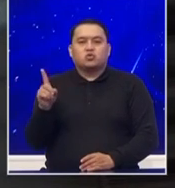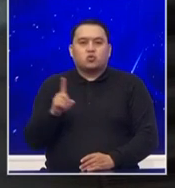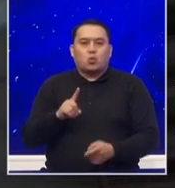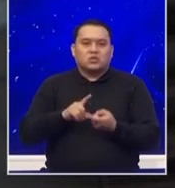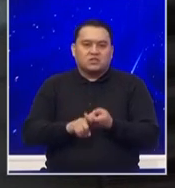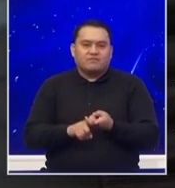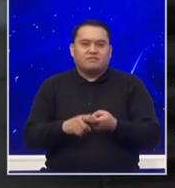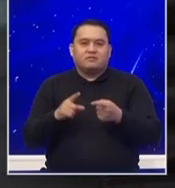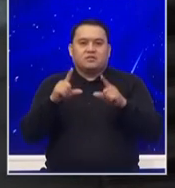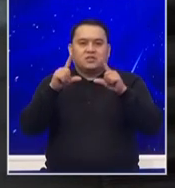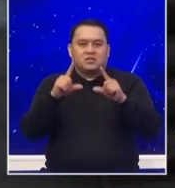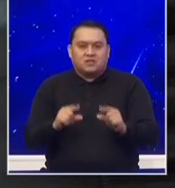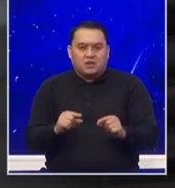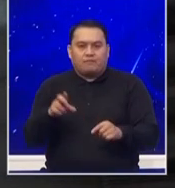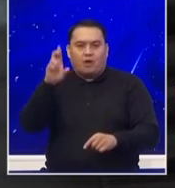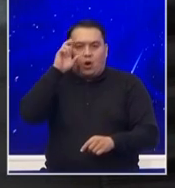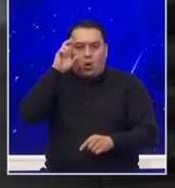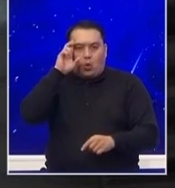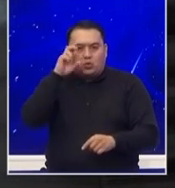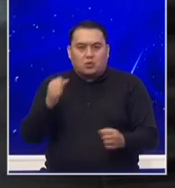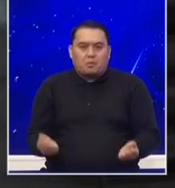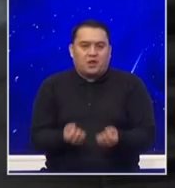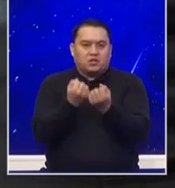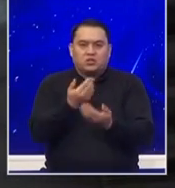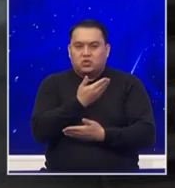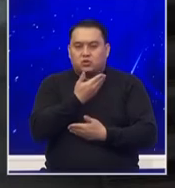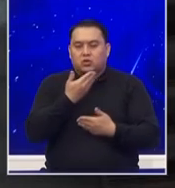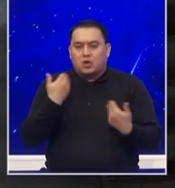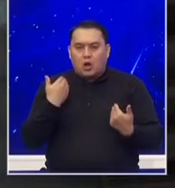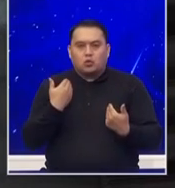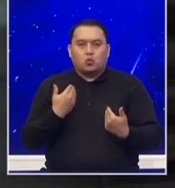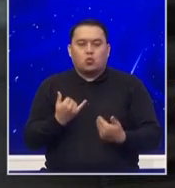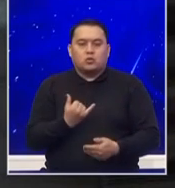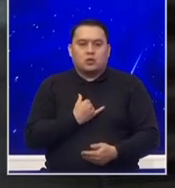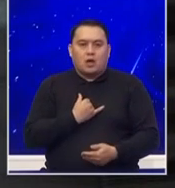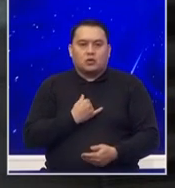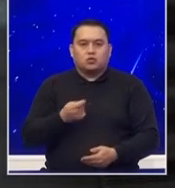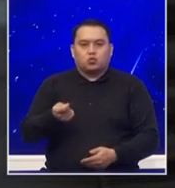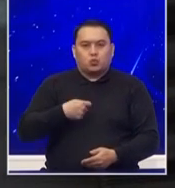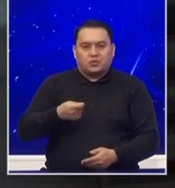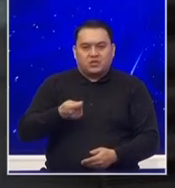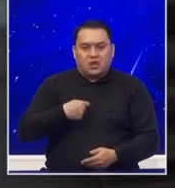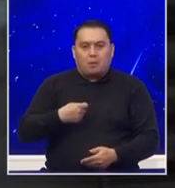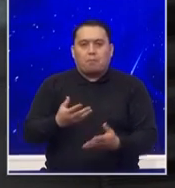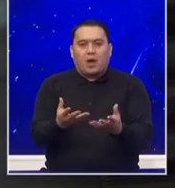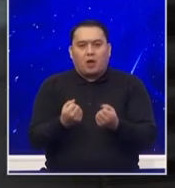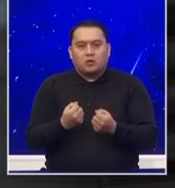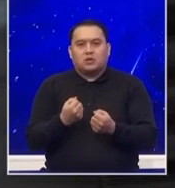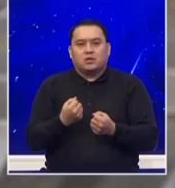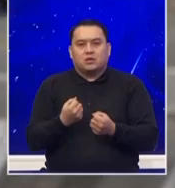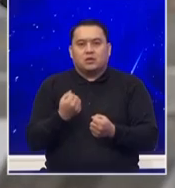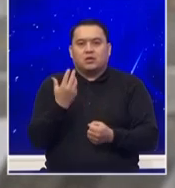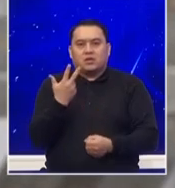со снижением государственной поддержки, которая была у нас в виде субсидирования, мы получали 3 тенге на